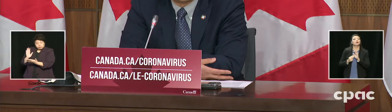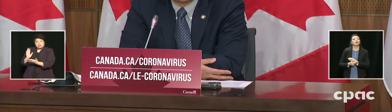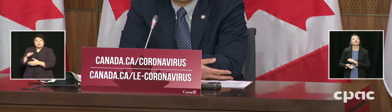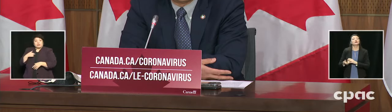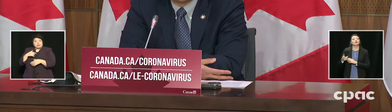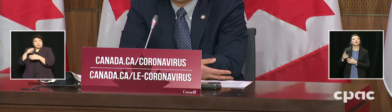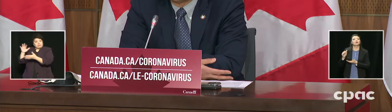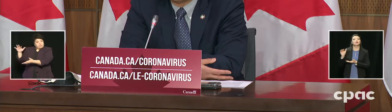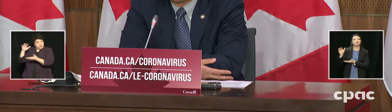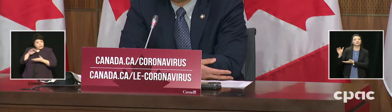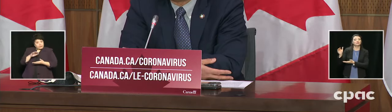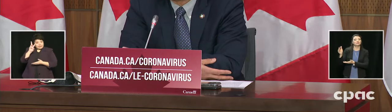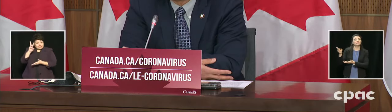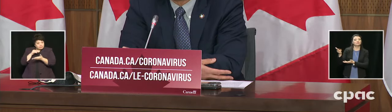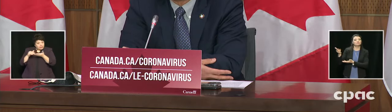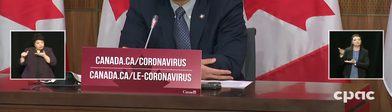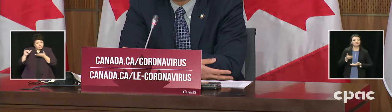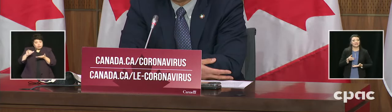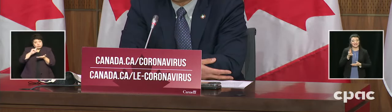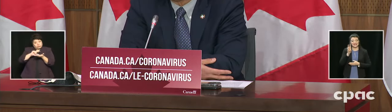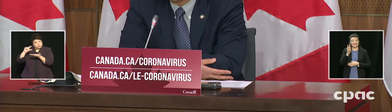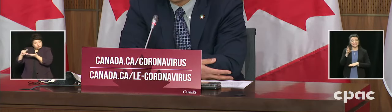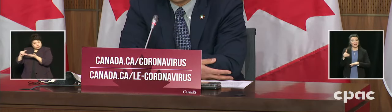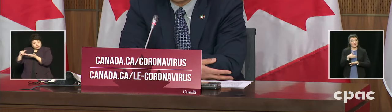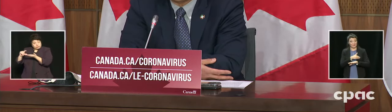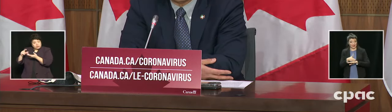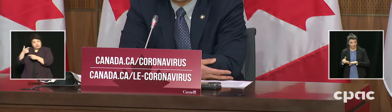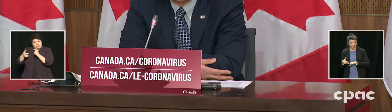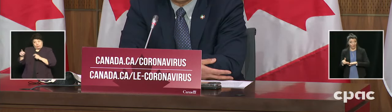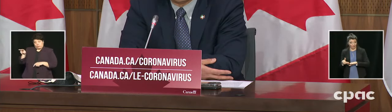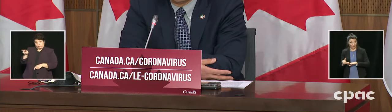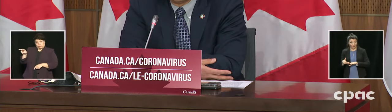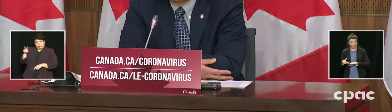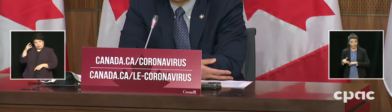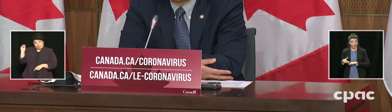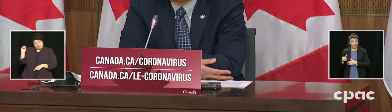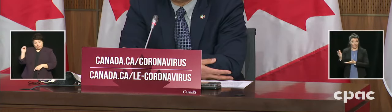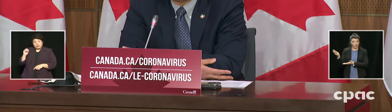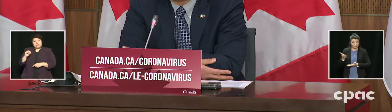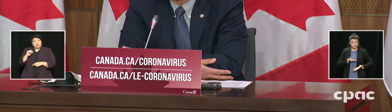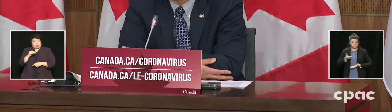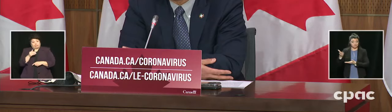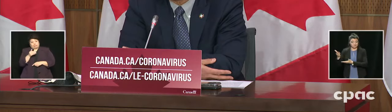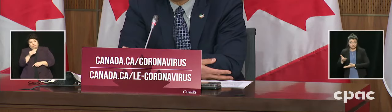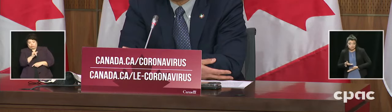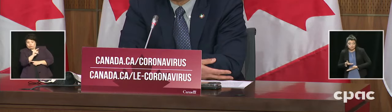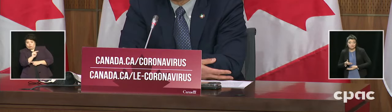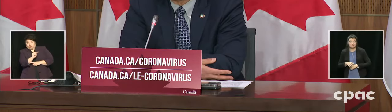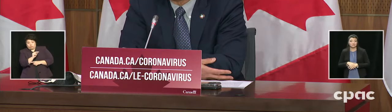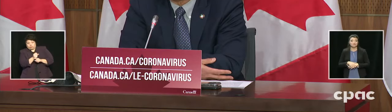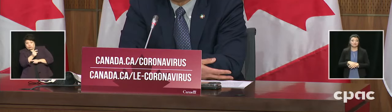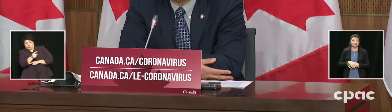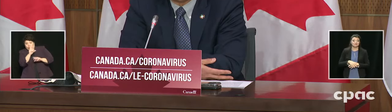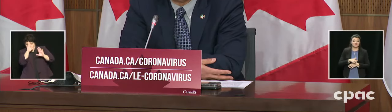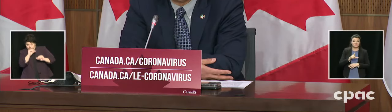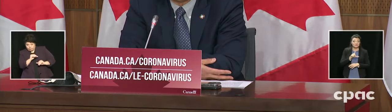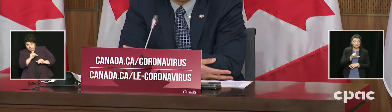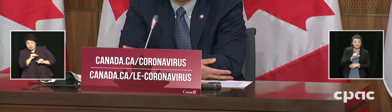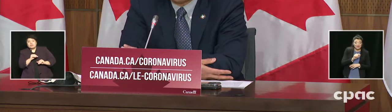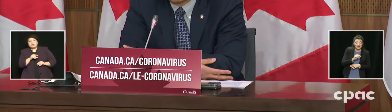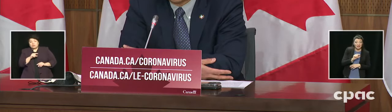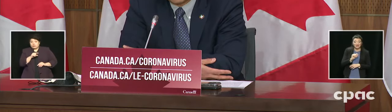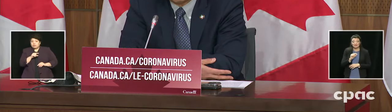compagnies au début de l'année prochaine, dans les peut-être deux premiers mois